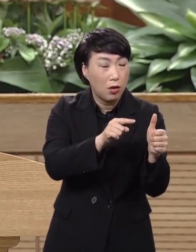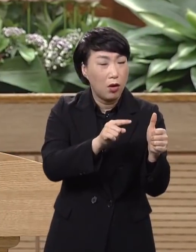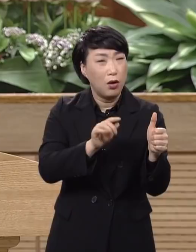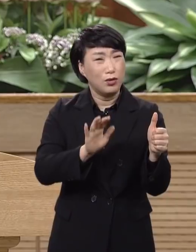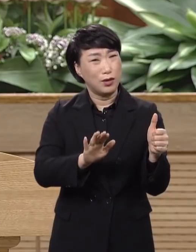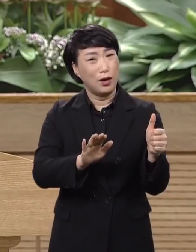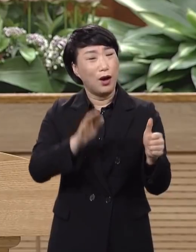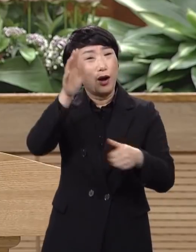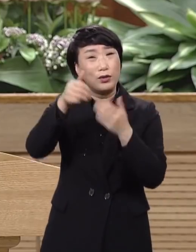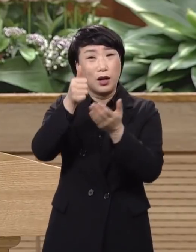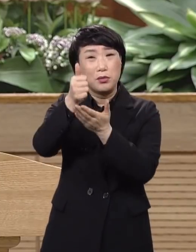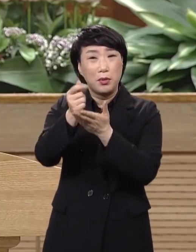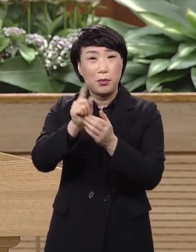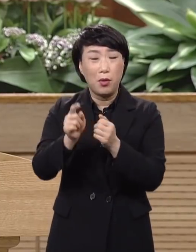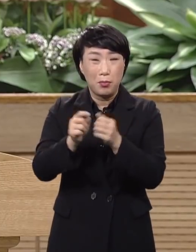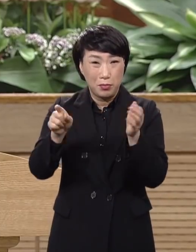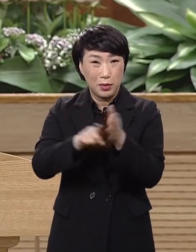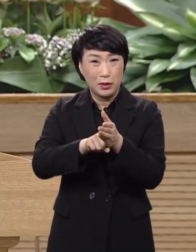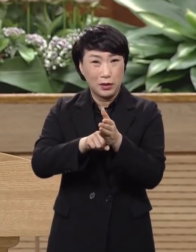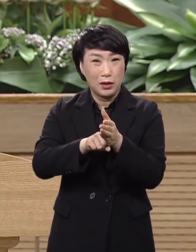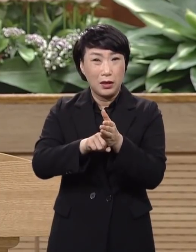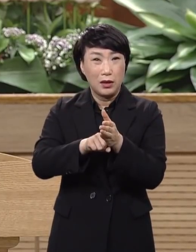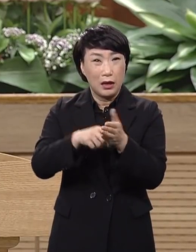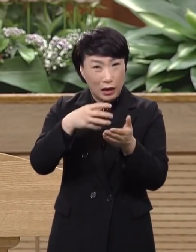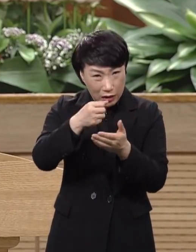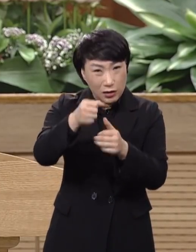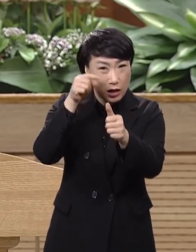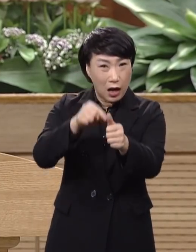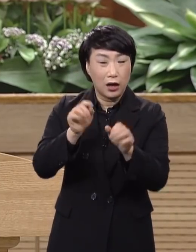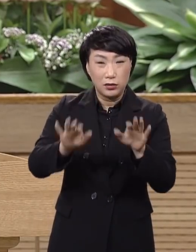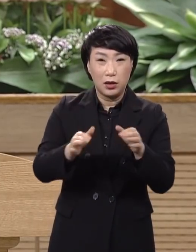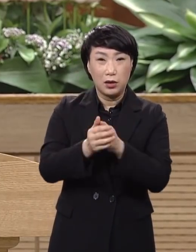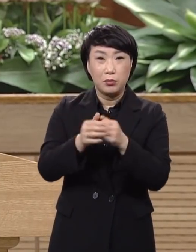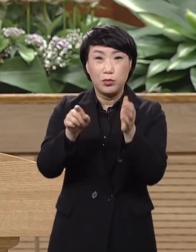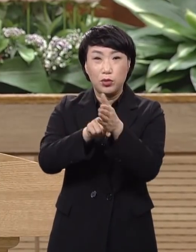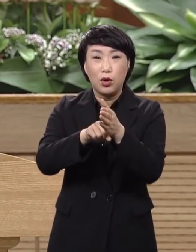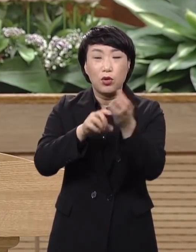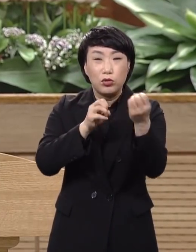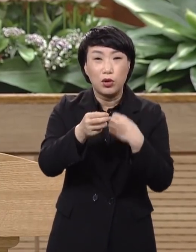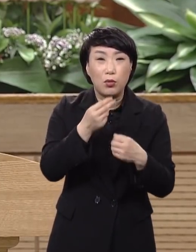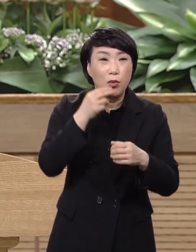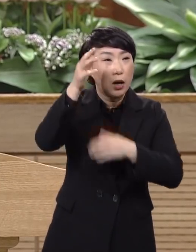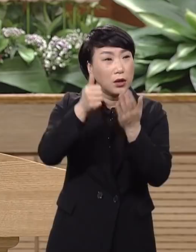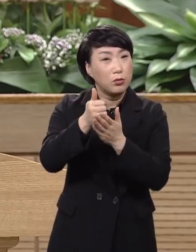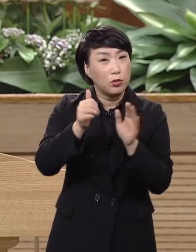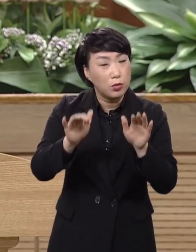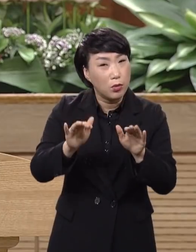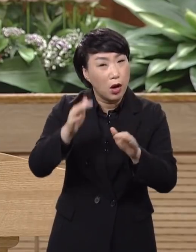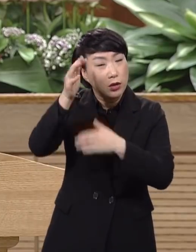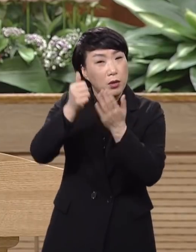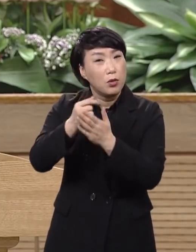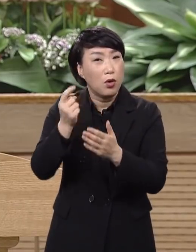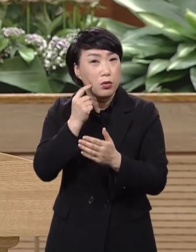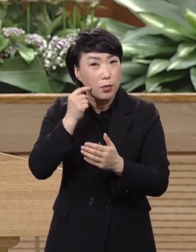그럼 하나님은 믿으라고 해놓고 믿어도 되는 것도 없는 하나님이라면